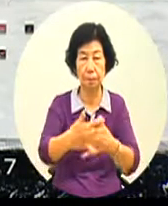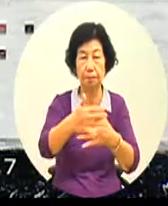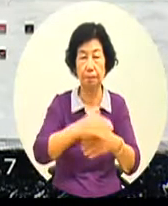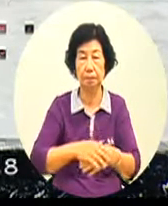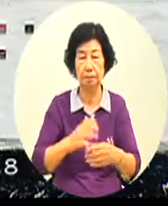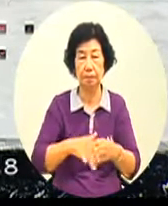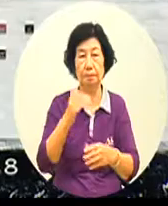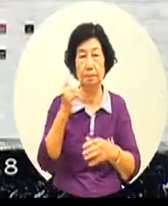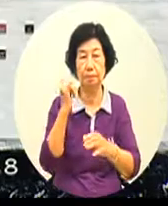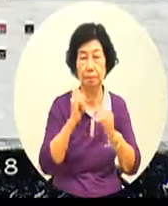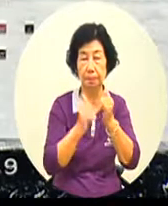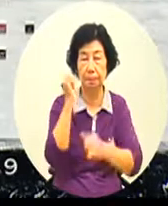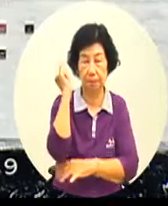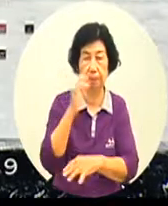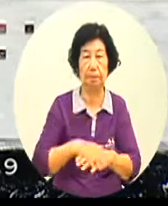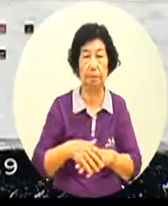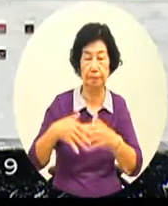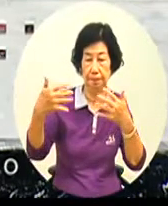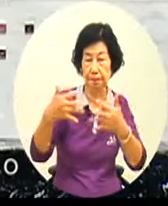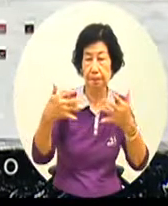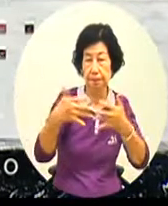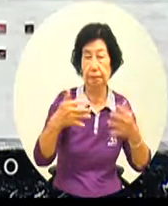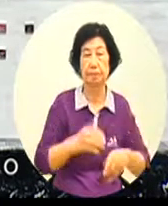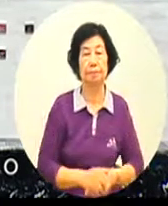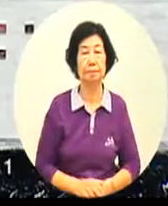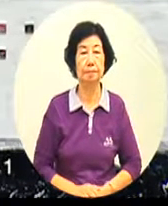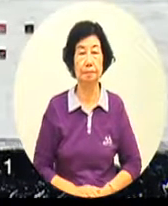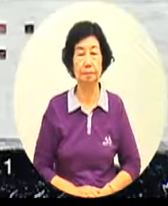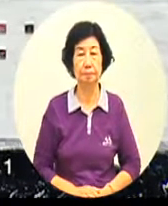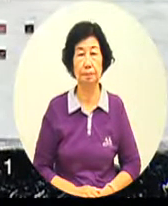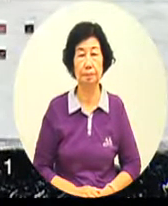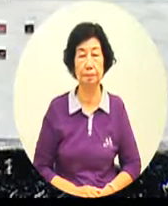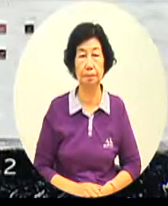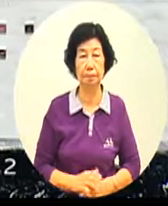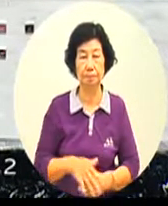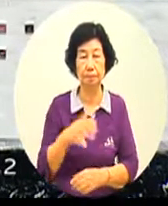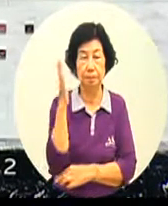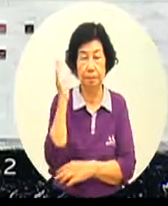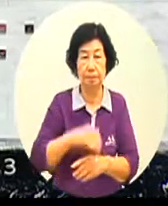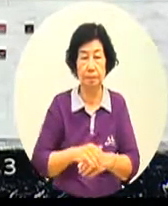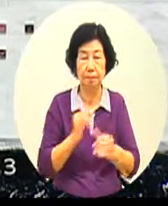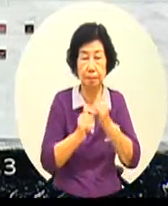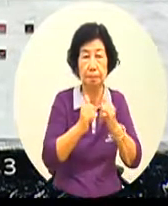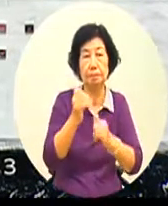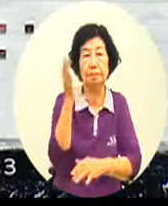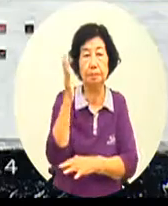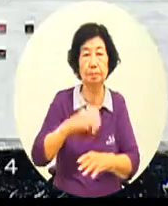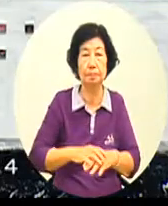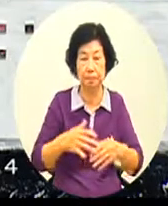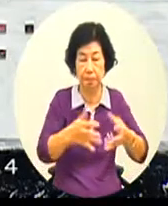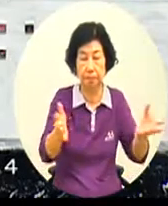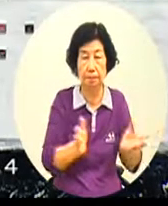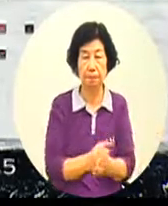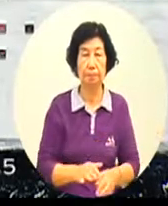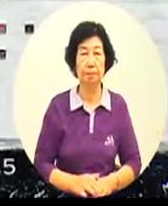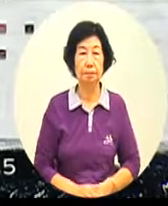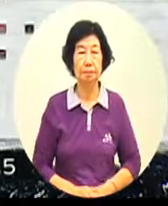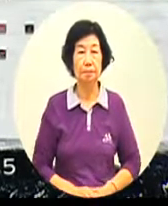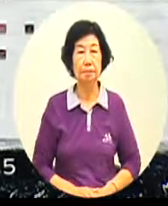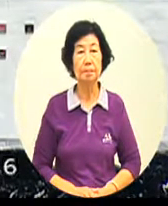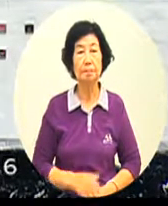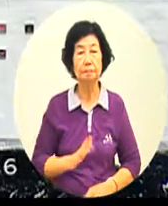报告与执行。我们依序请市政府的社政部门来做